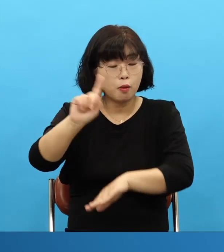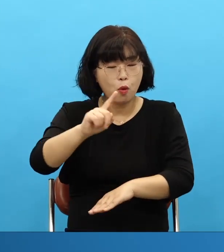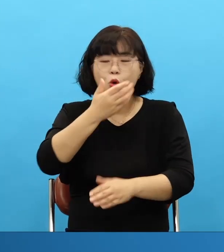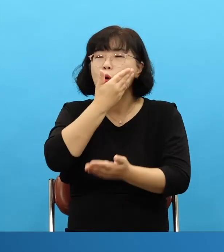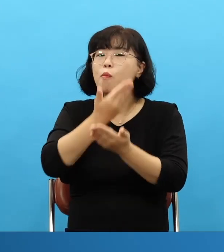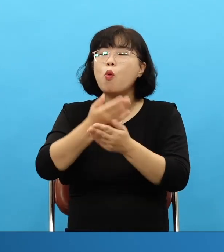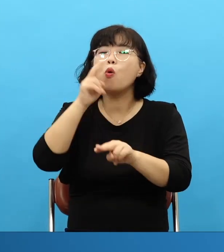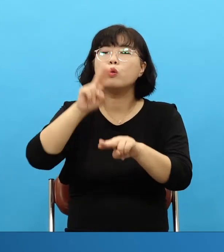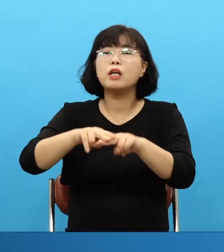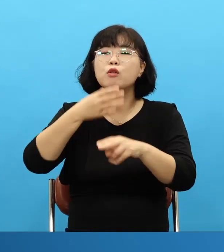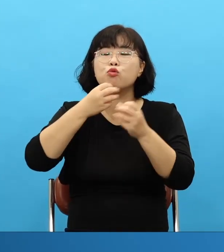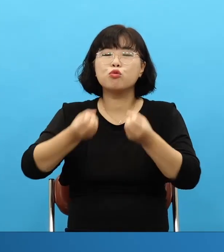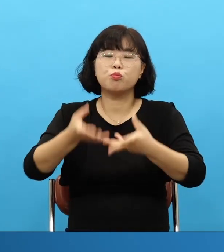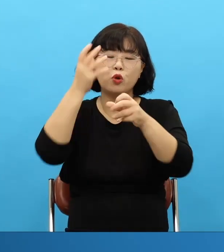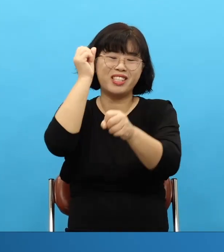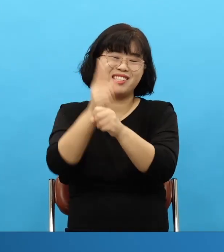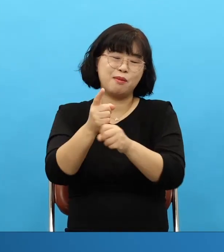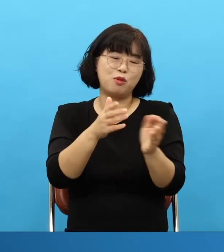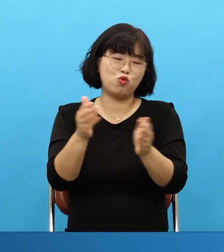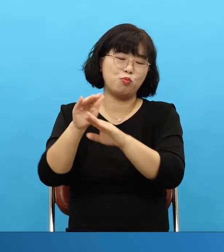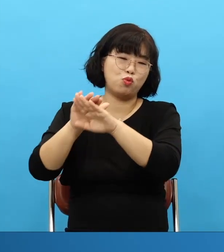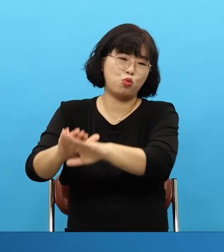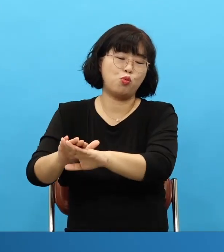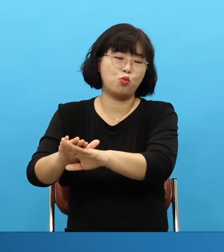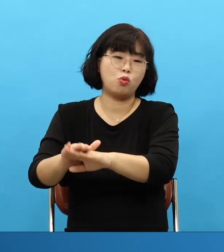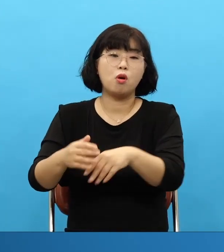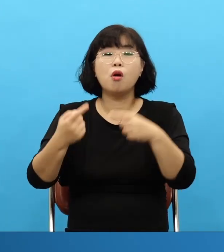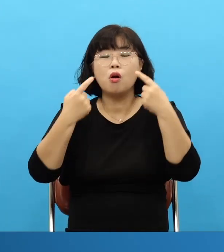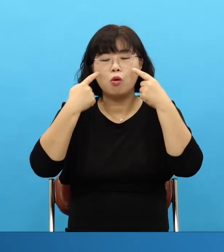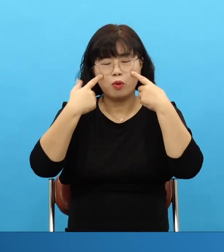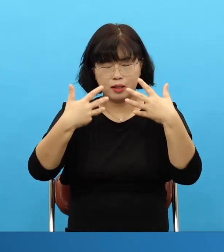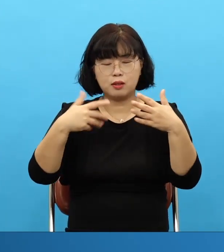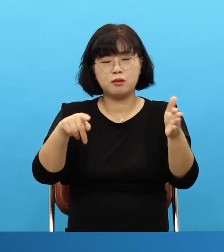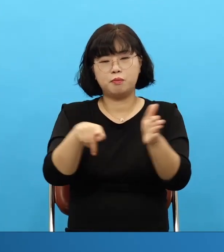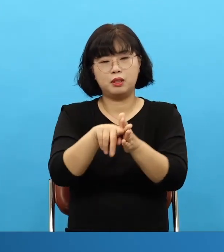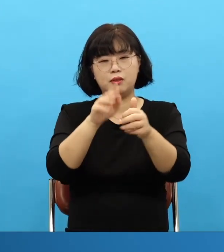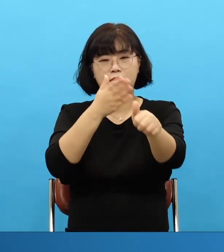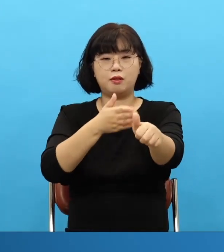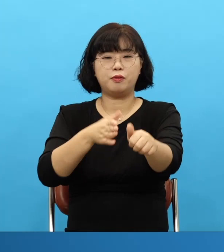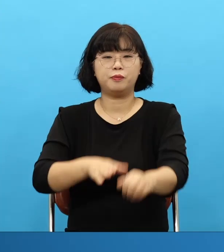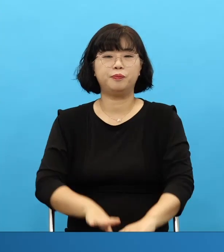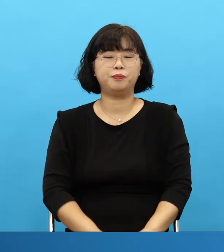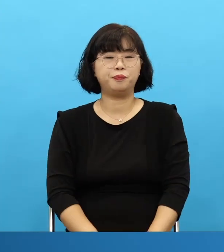of the throne. 꼭 믿으셔야 됩니다. So you need to believe this.